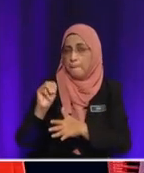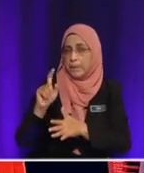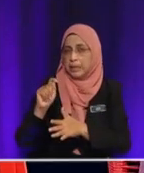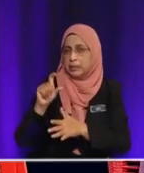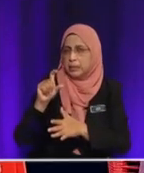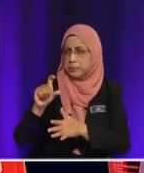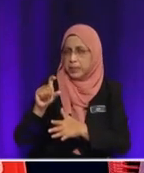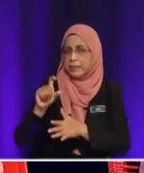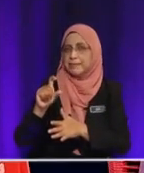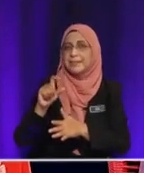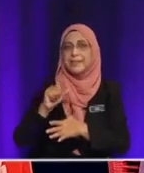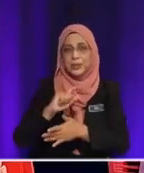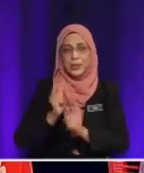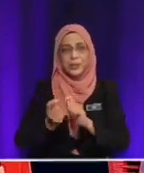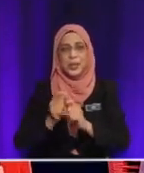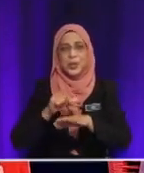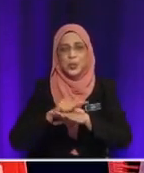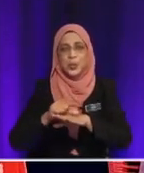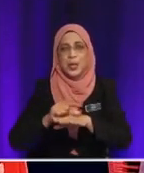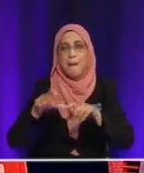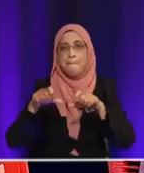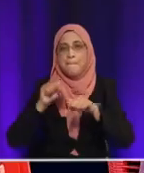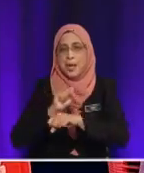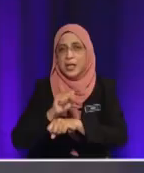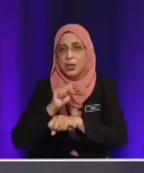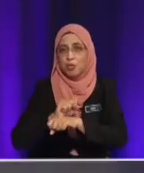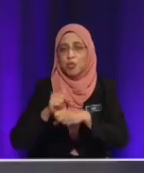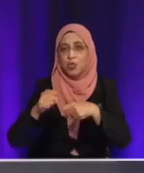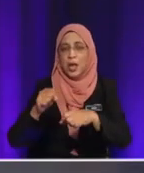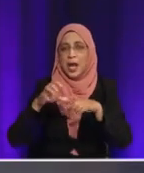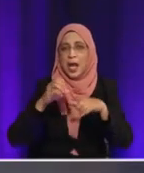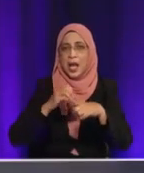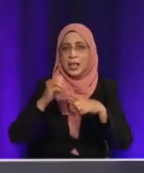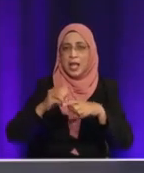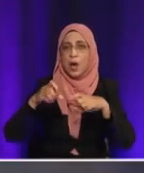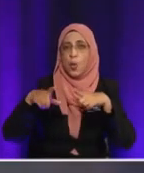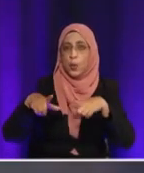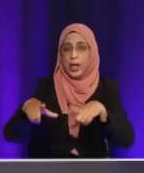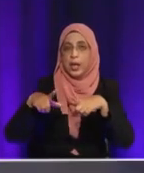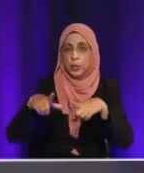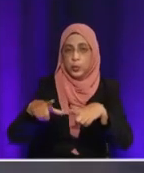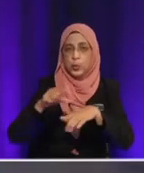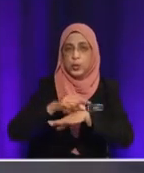gunakan kayu refleksologi ataupun batu sungai dan batu basan. Salah satulah kita boleh